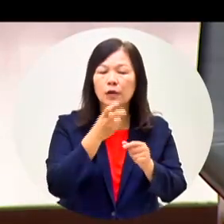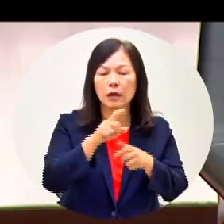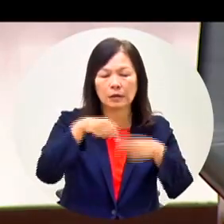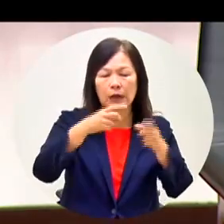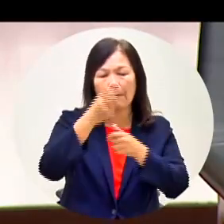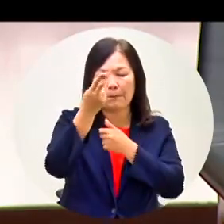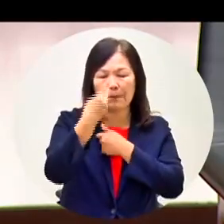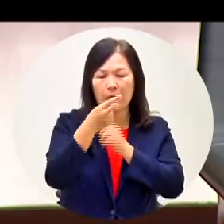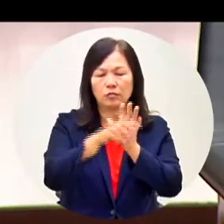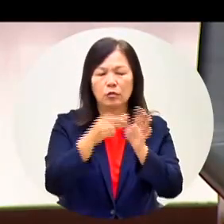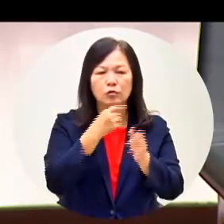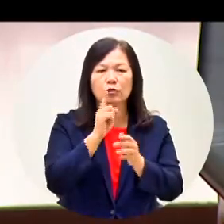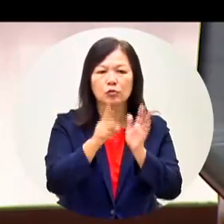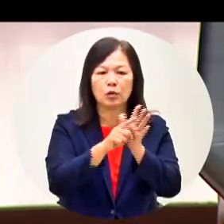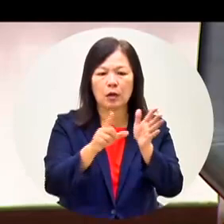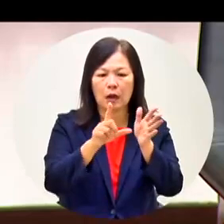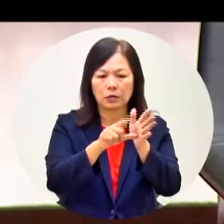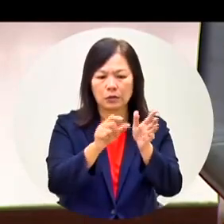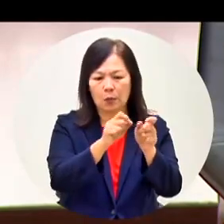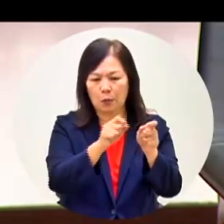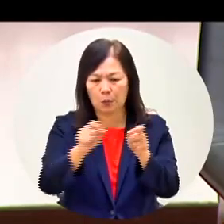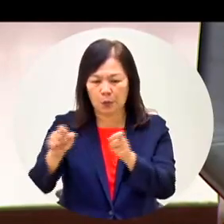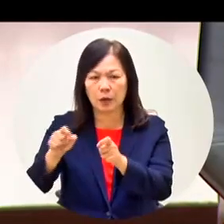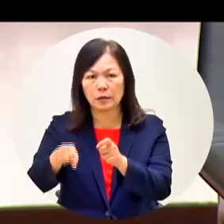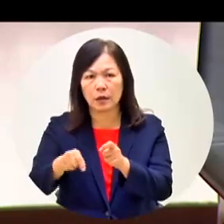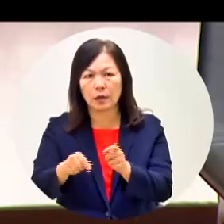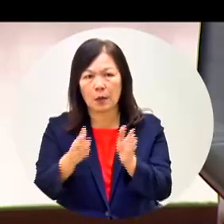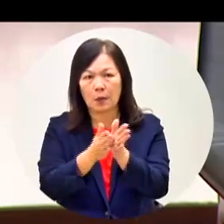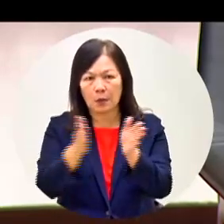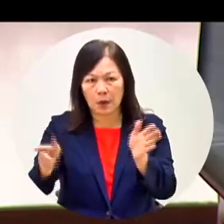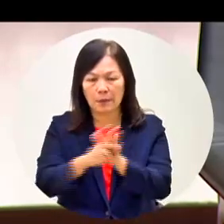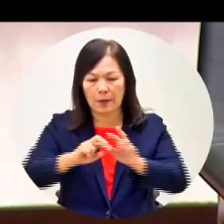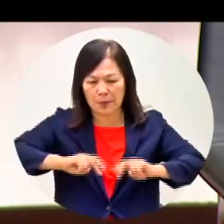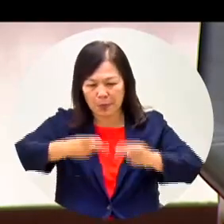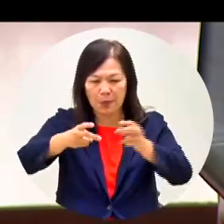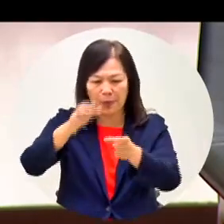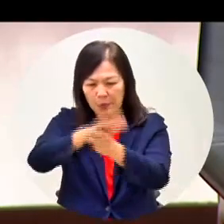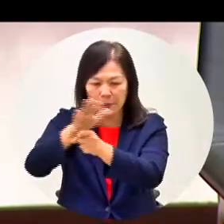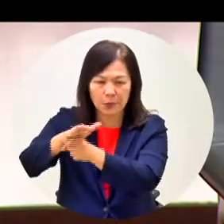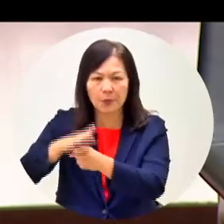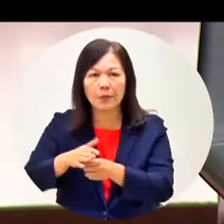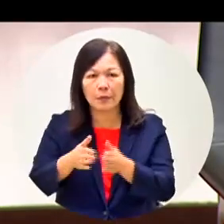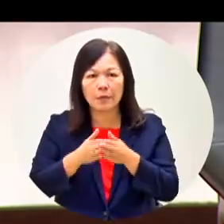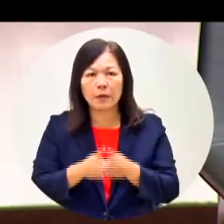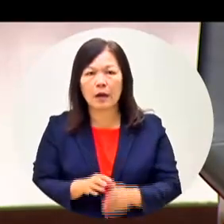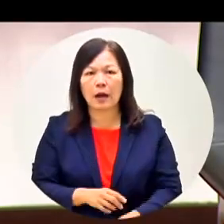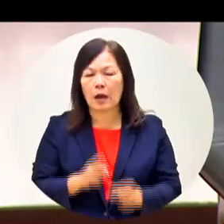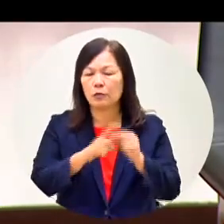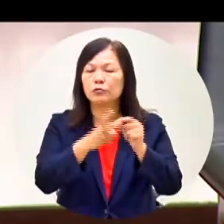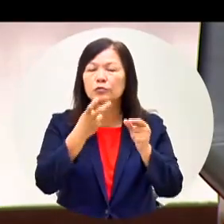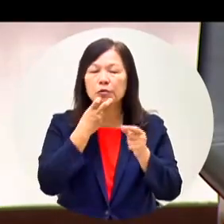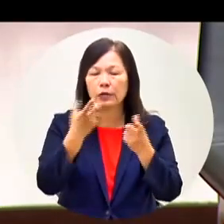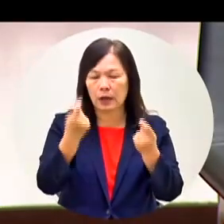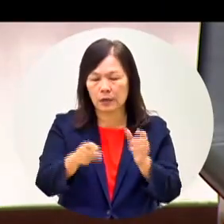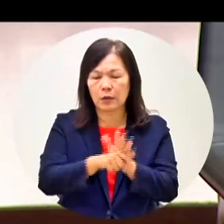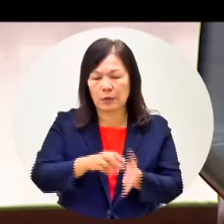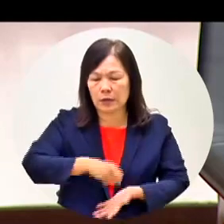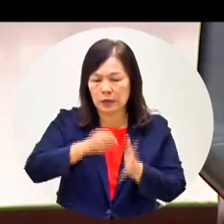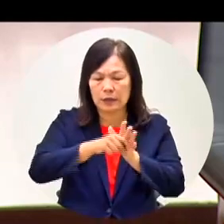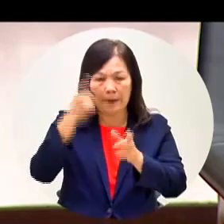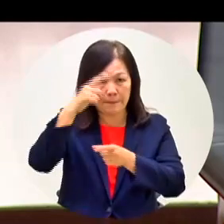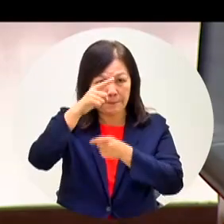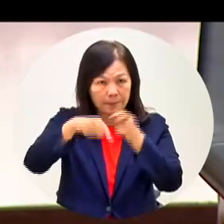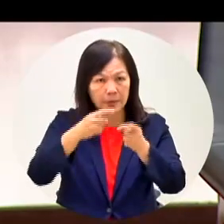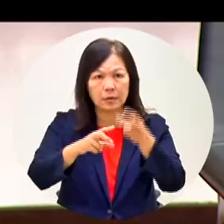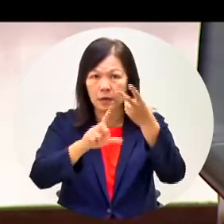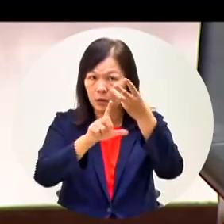式然后来做修修补补，甚至现在中央还提出来说是明年3月份要